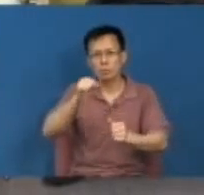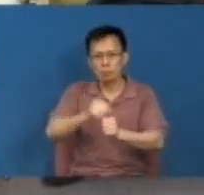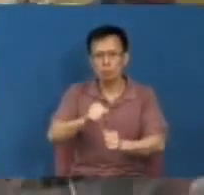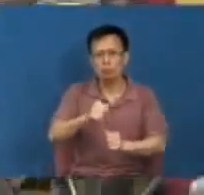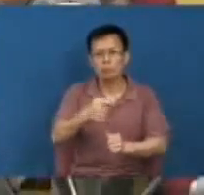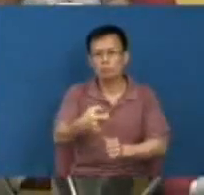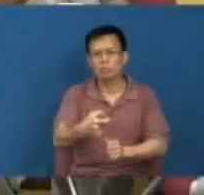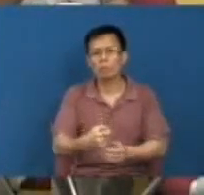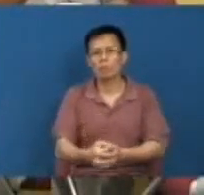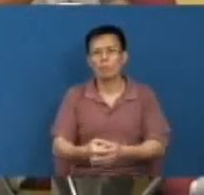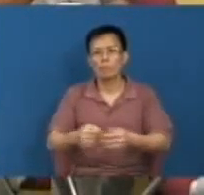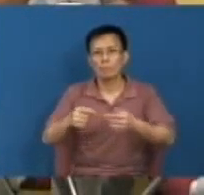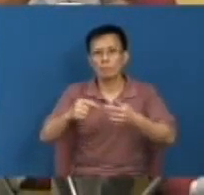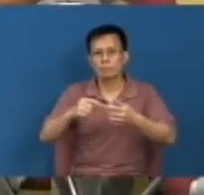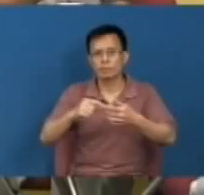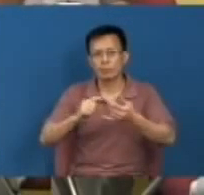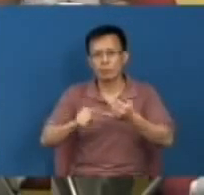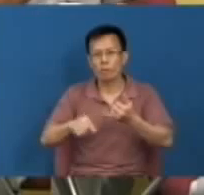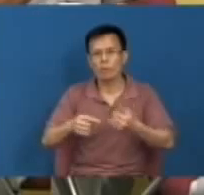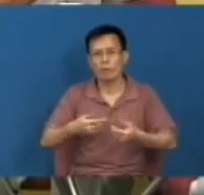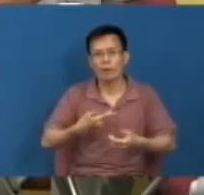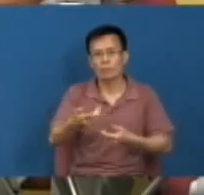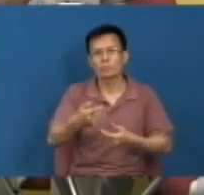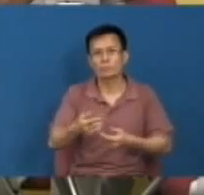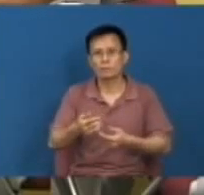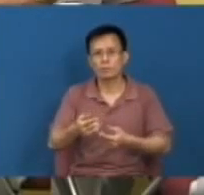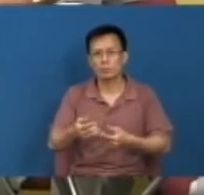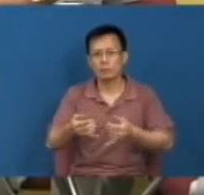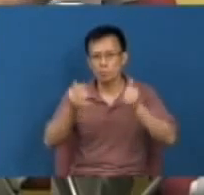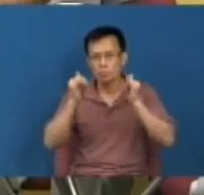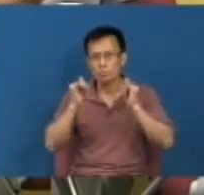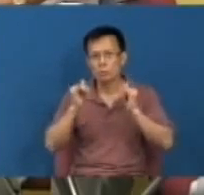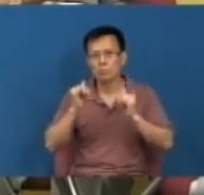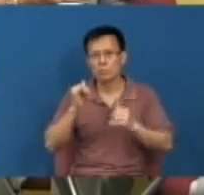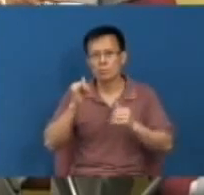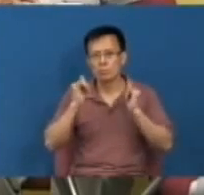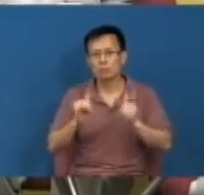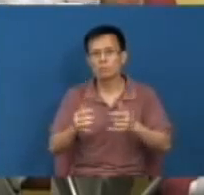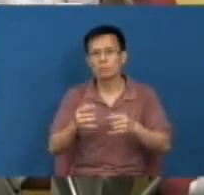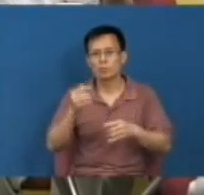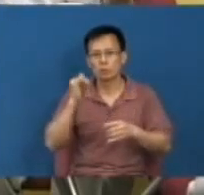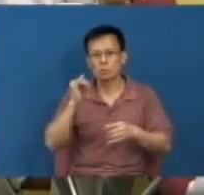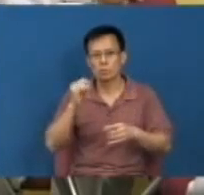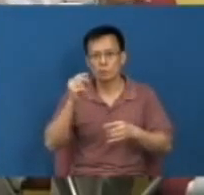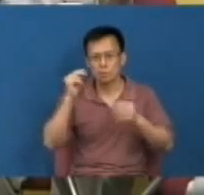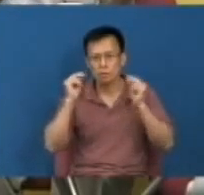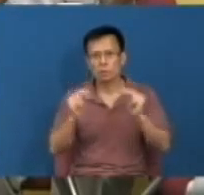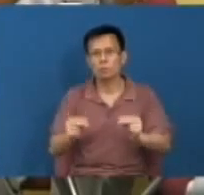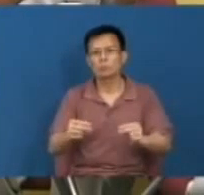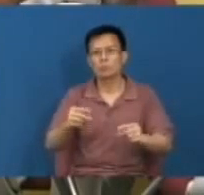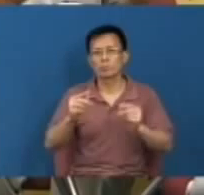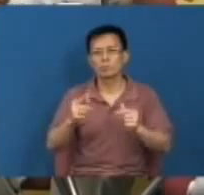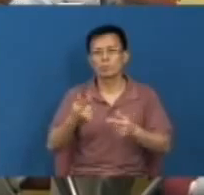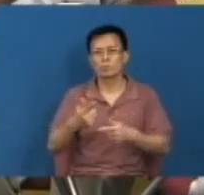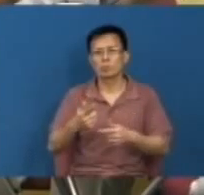為佢最嬲尾嗰次就俾到600多，加埋嗰個補貼就700多萬，730多萬。咁就收尾呢個